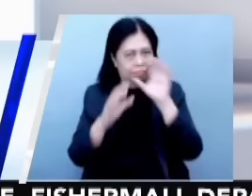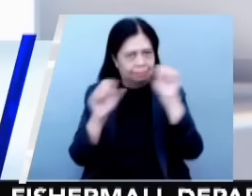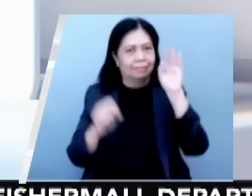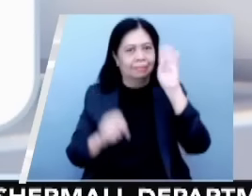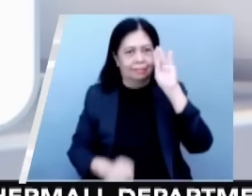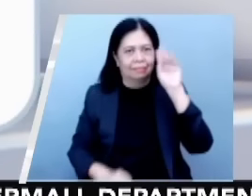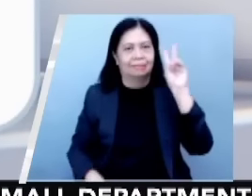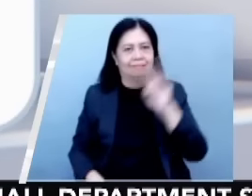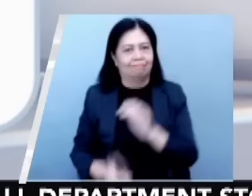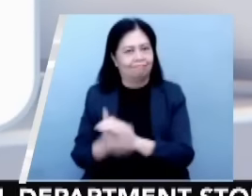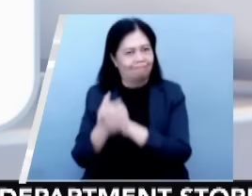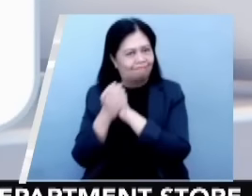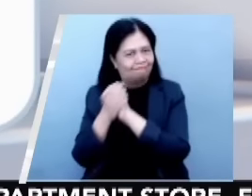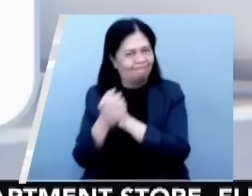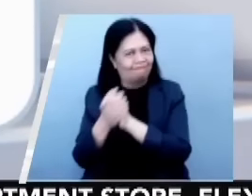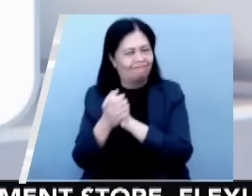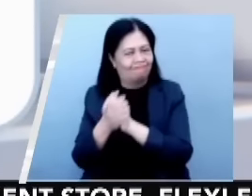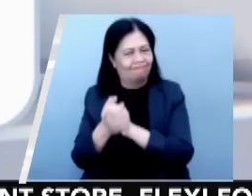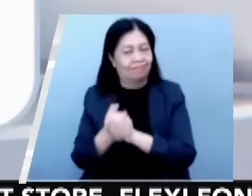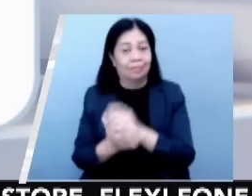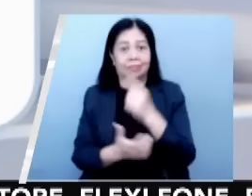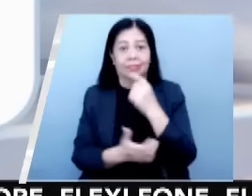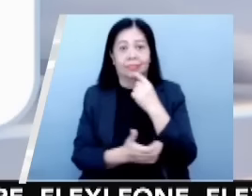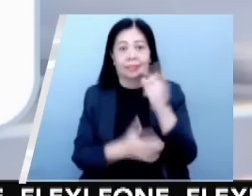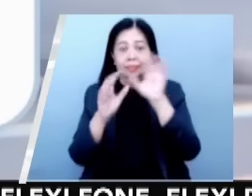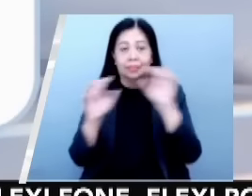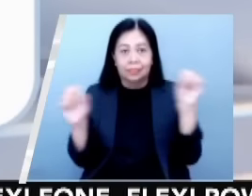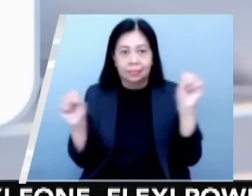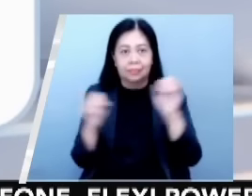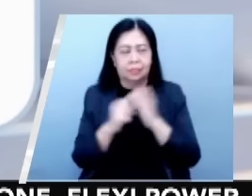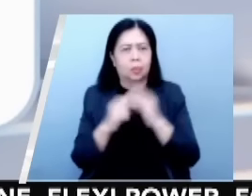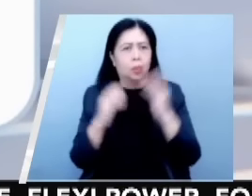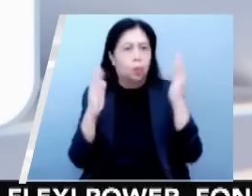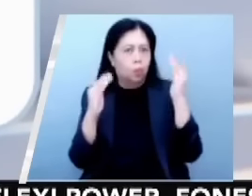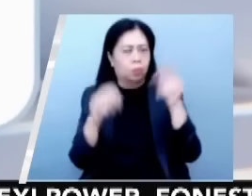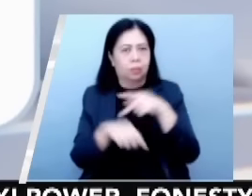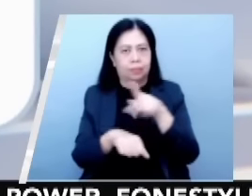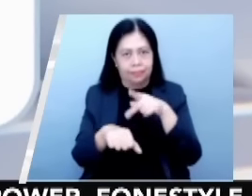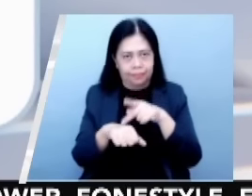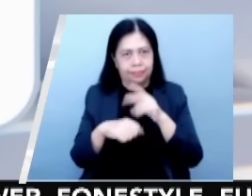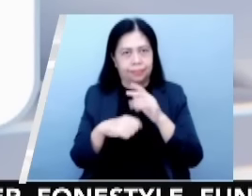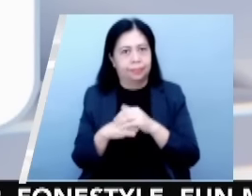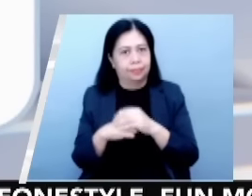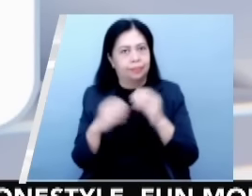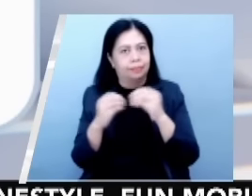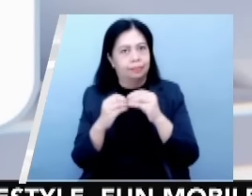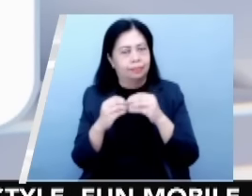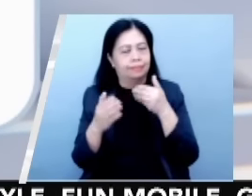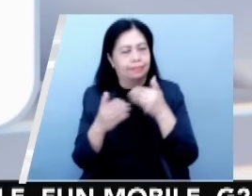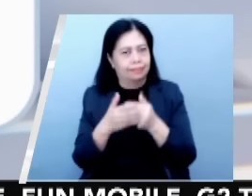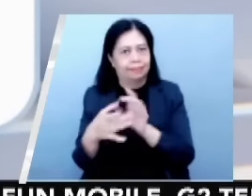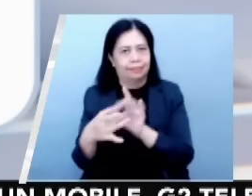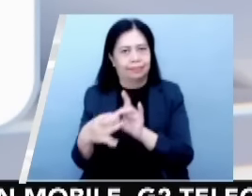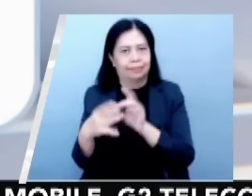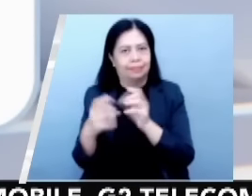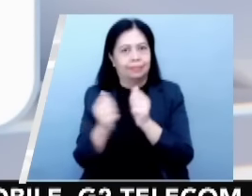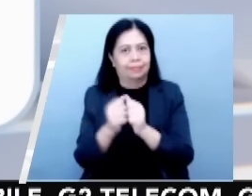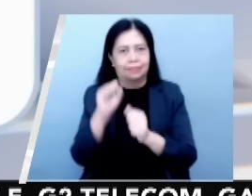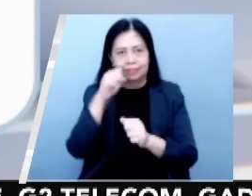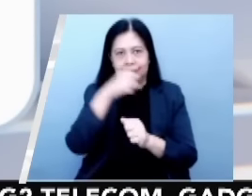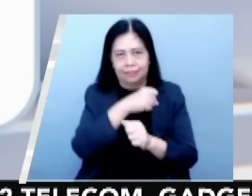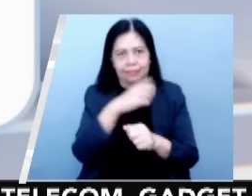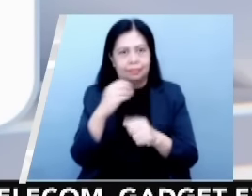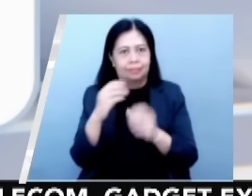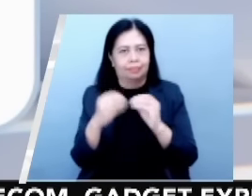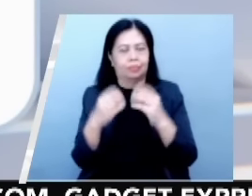bumati. Sabi ng Pangulo, umaasa raw ang Pilipinas ng mas malapit na ugnayan sa Taiwan at pagpapalakas ng